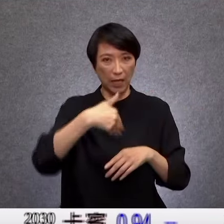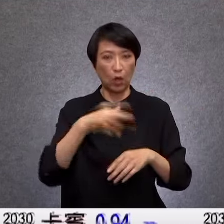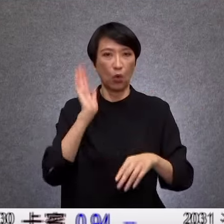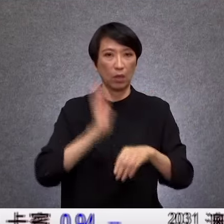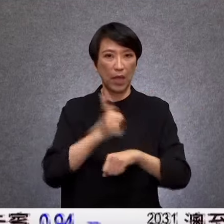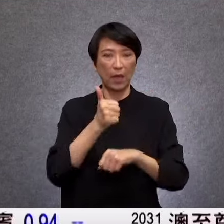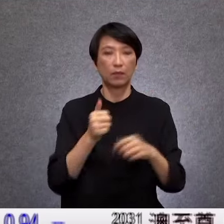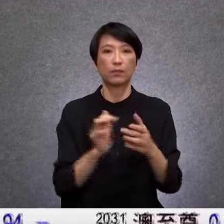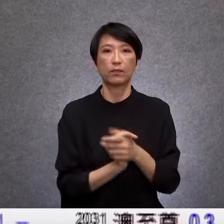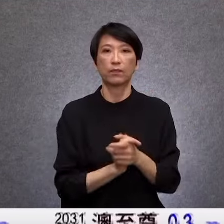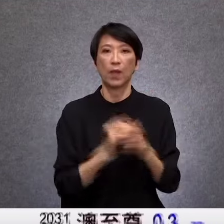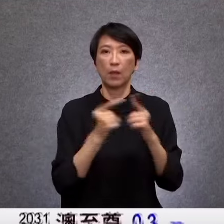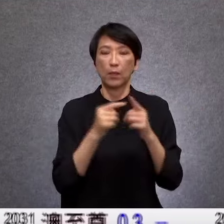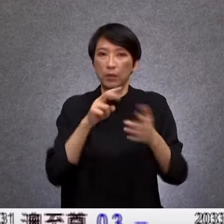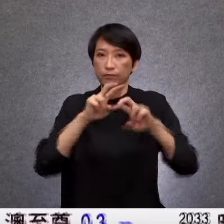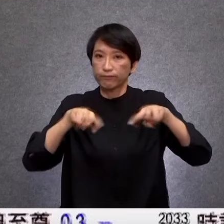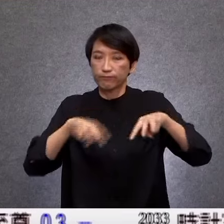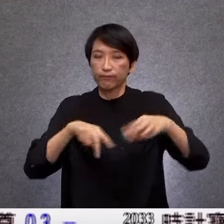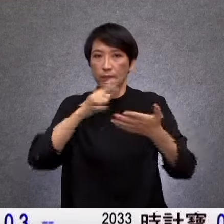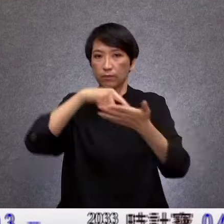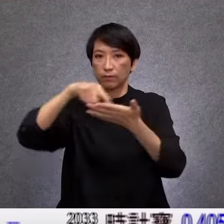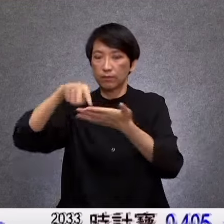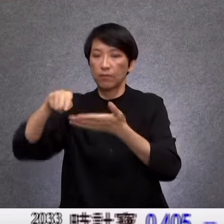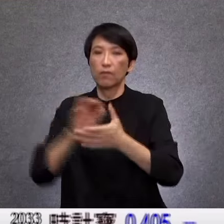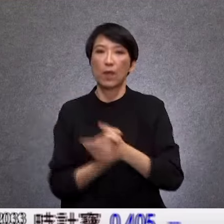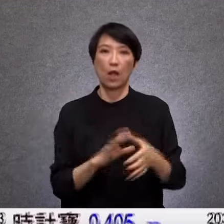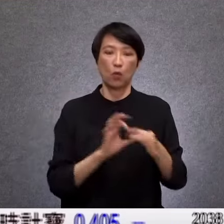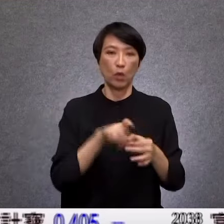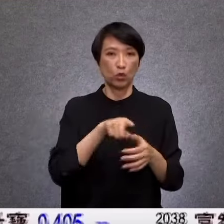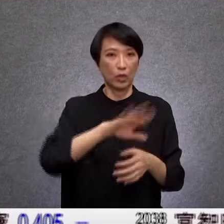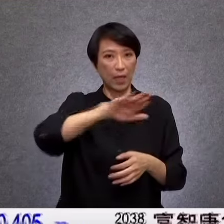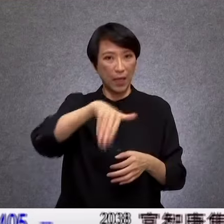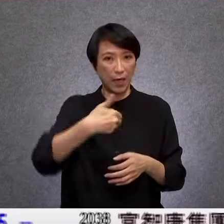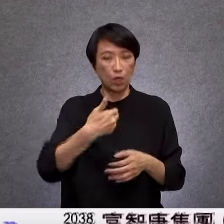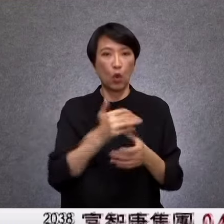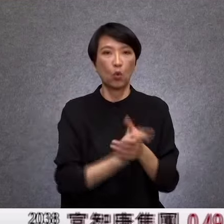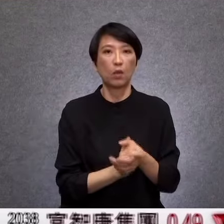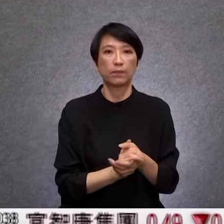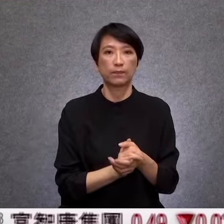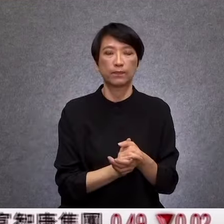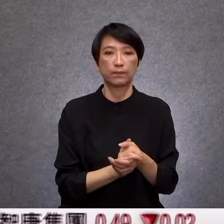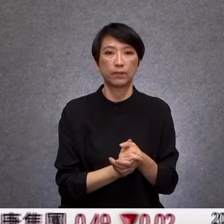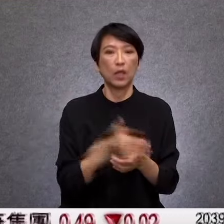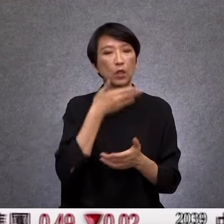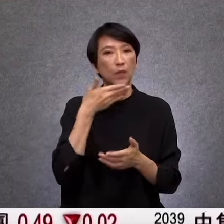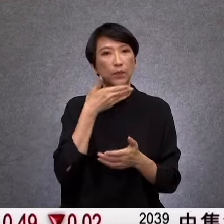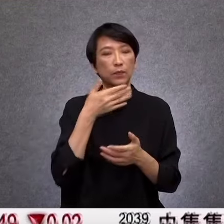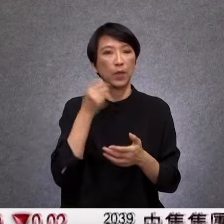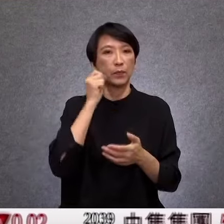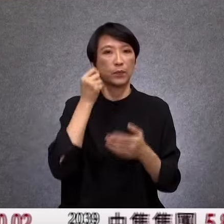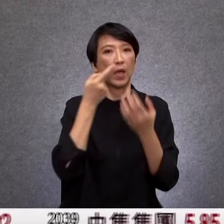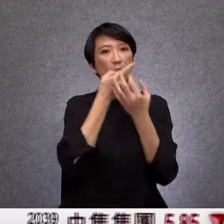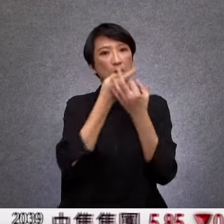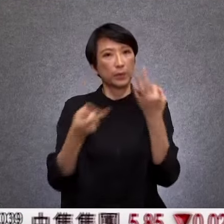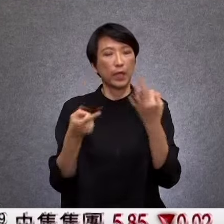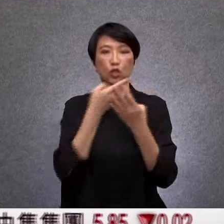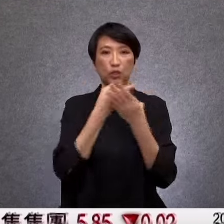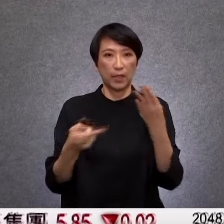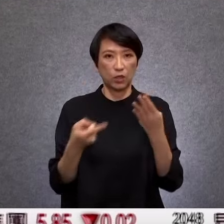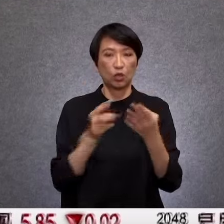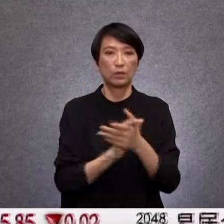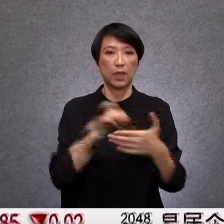通計劃嚟到嘅朋友咧，我哋做過一啲調查啦，問卷調查。咁咧，佢哋嚟到嘅一般